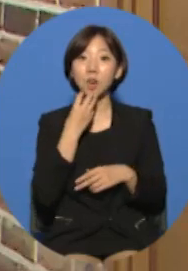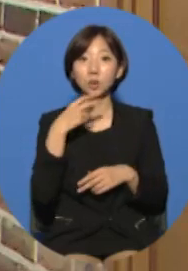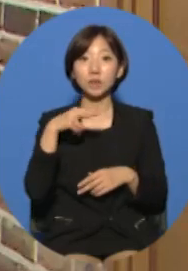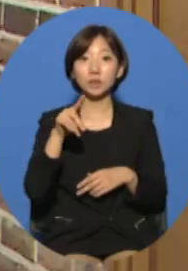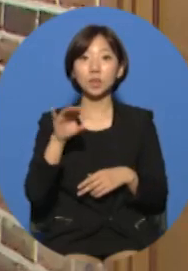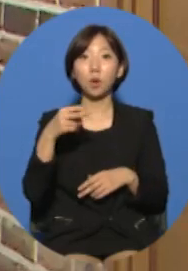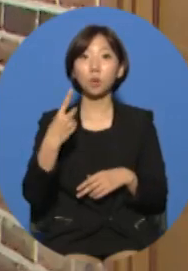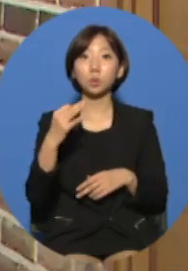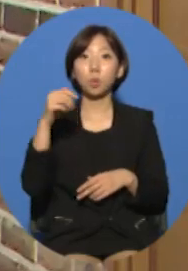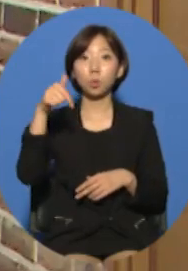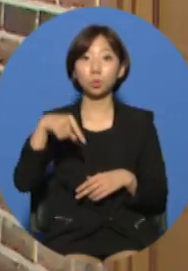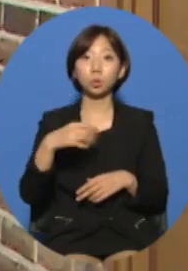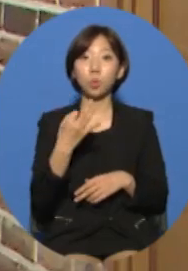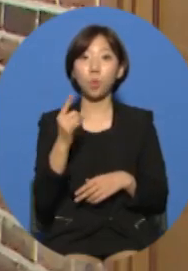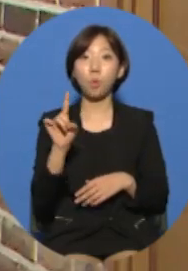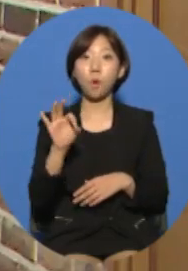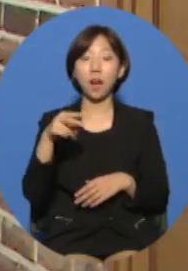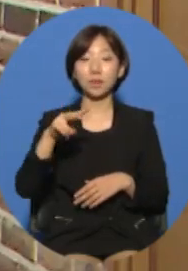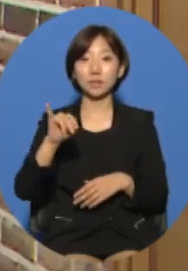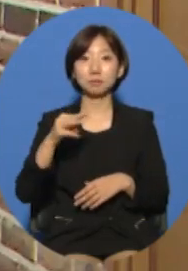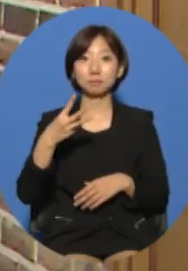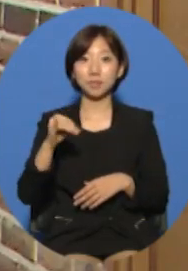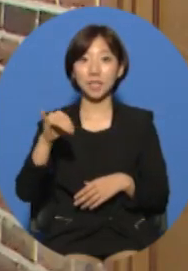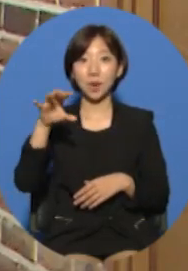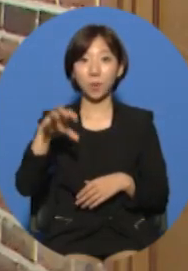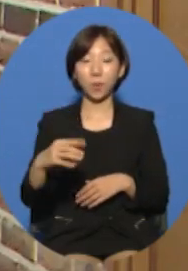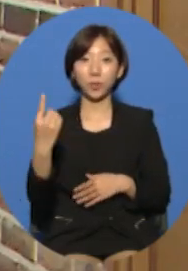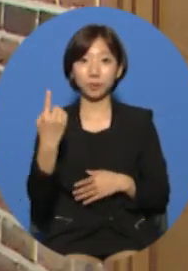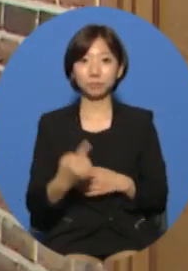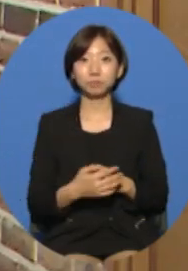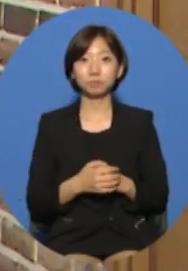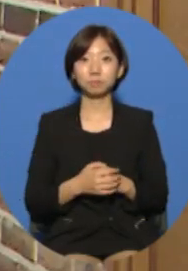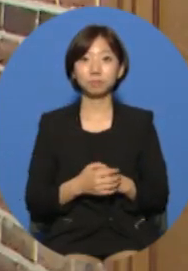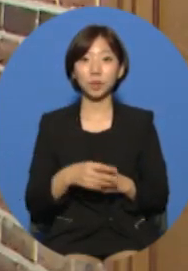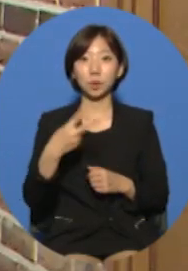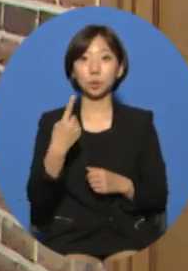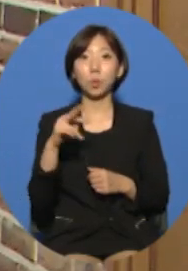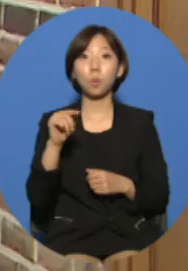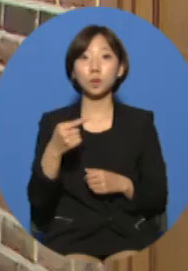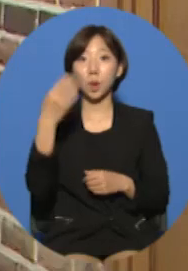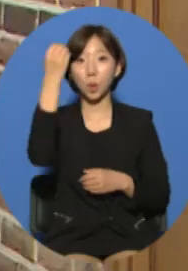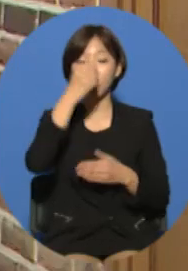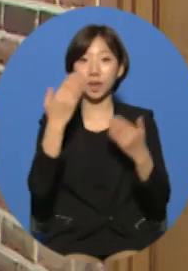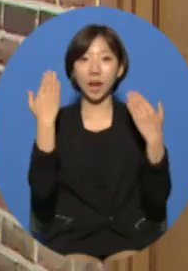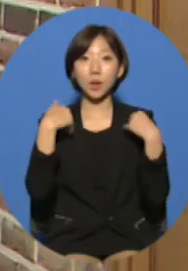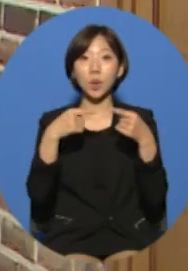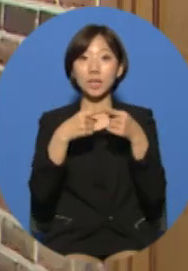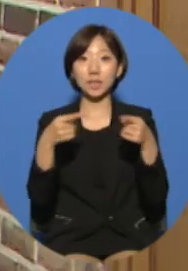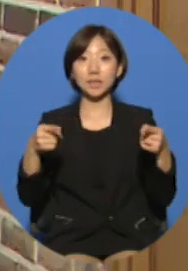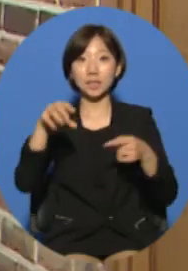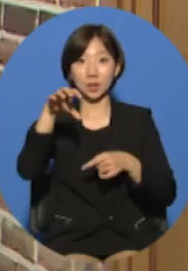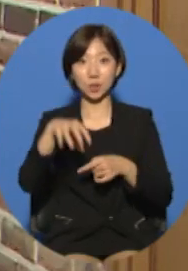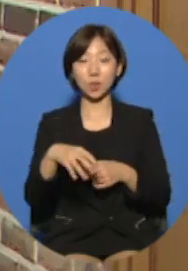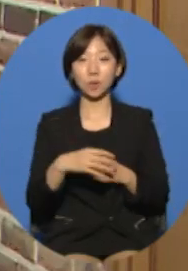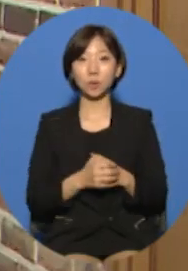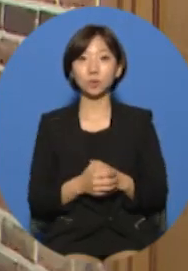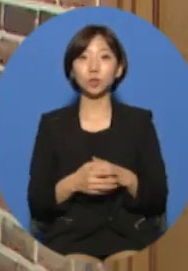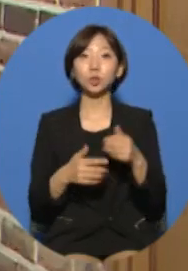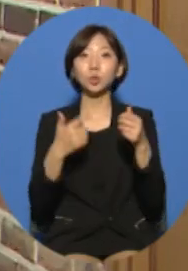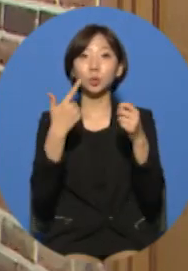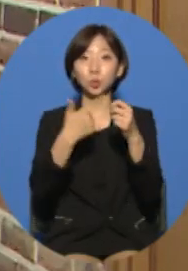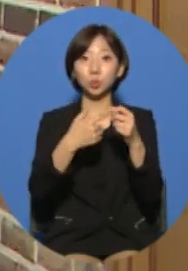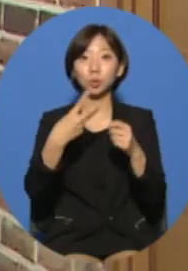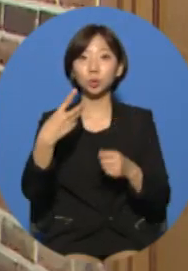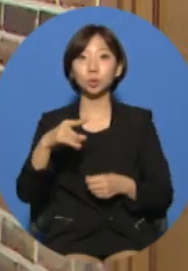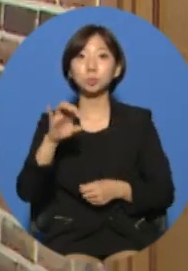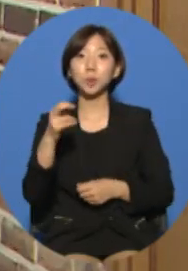성동구 왕십리 도선동 제6투표소에 나와 있습니다. 도선고등학교 1층 교사회의실에 마련된 이곳 도선동